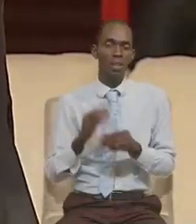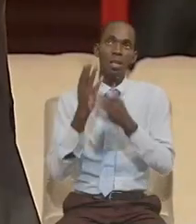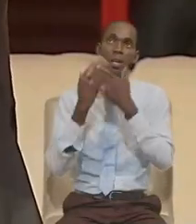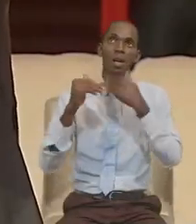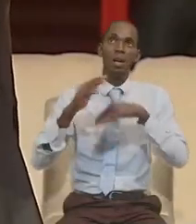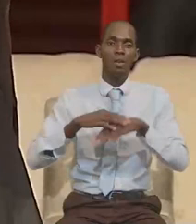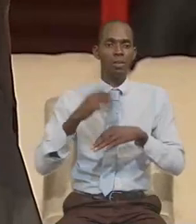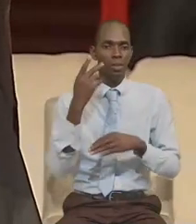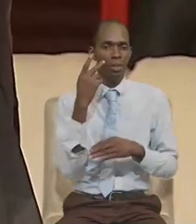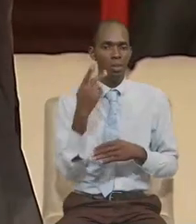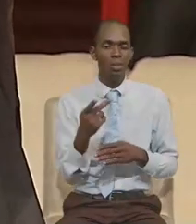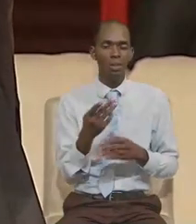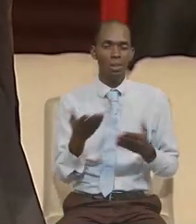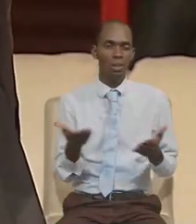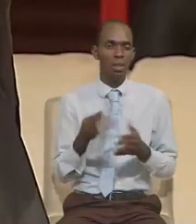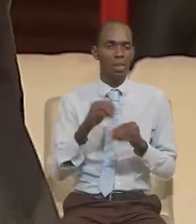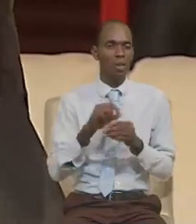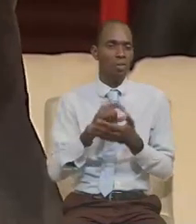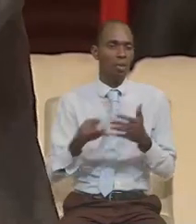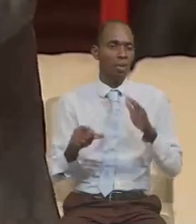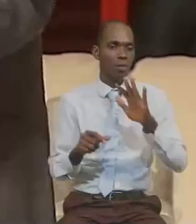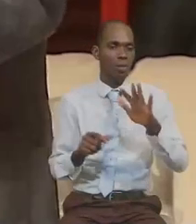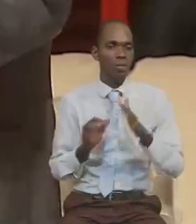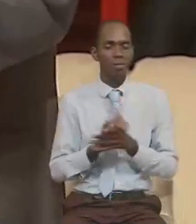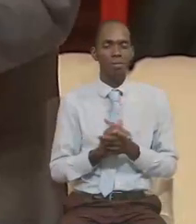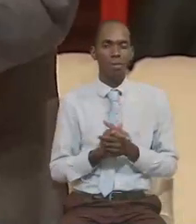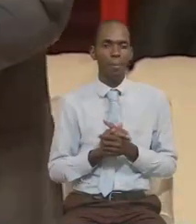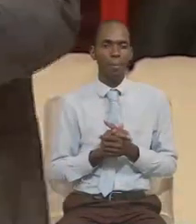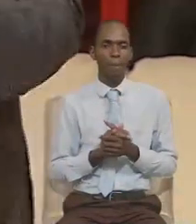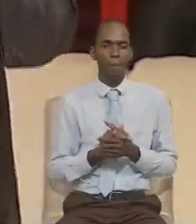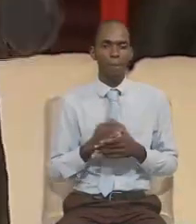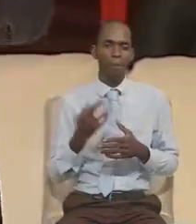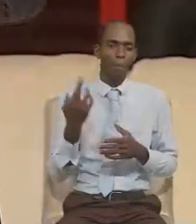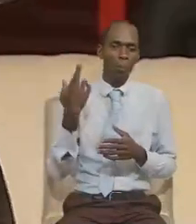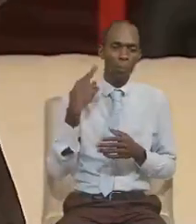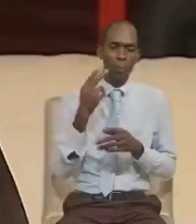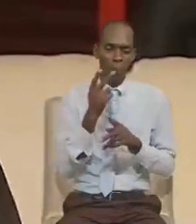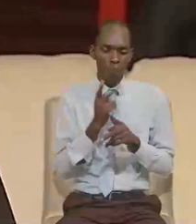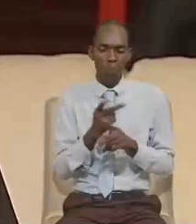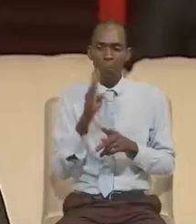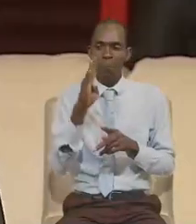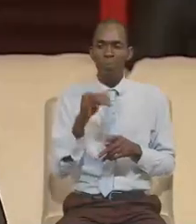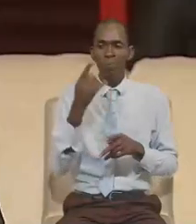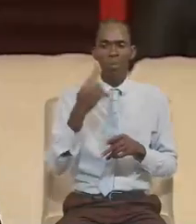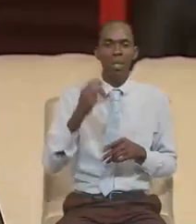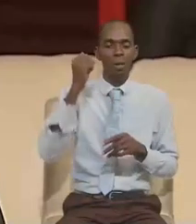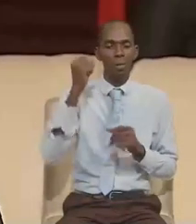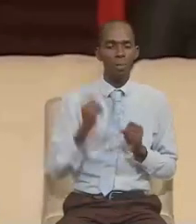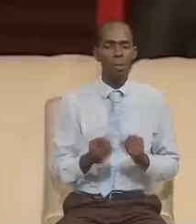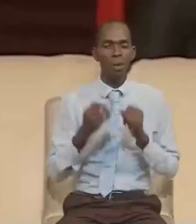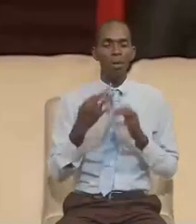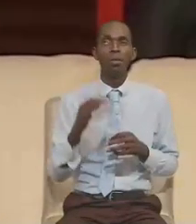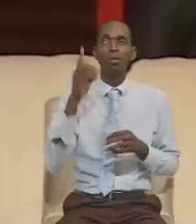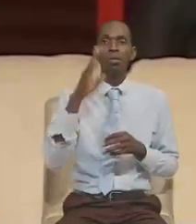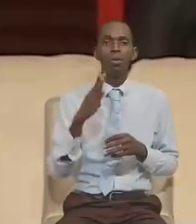de fortification, la puissance de fortification, verset 5. À vous qui par la puissance de Dieu, êtes gardés par